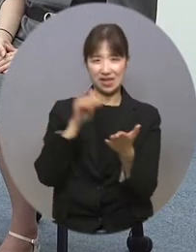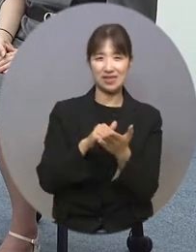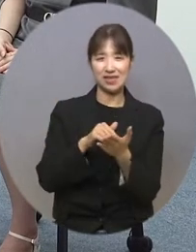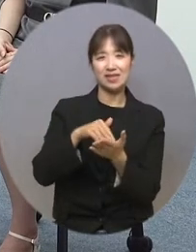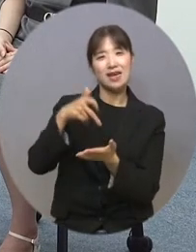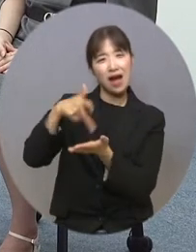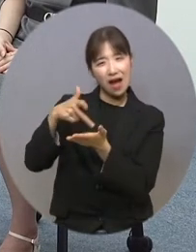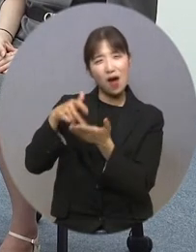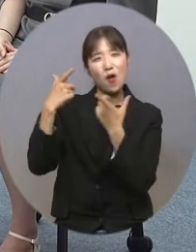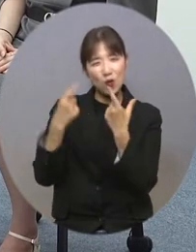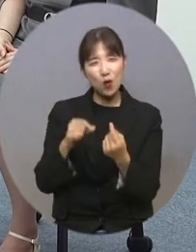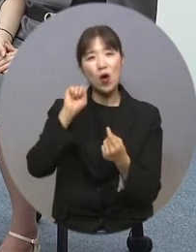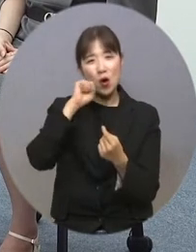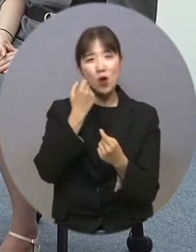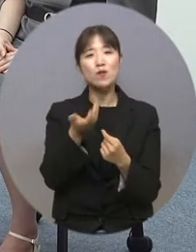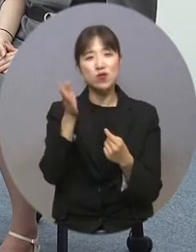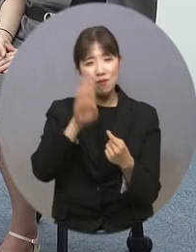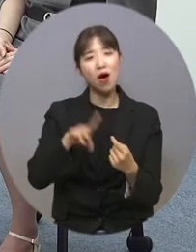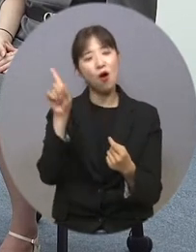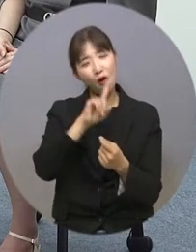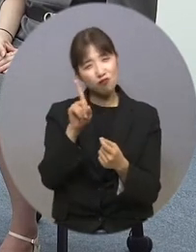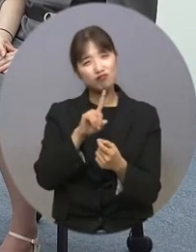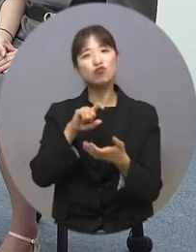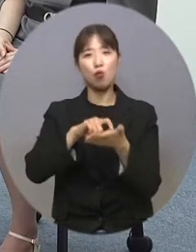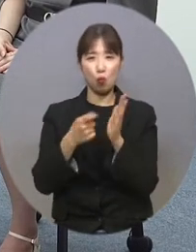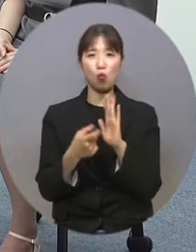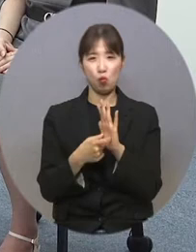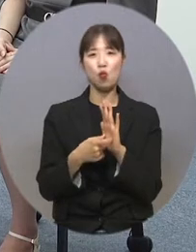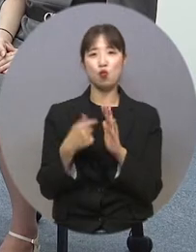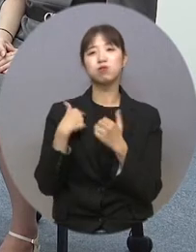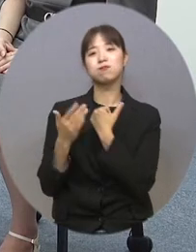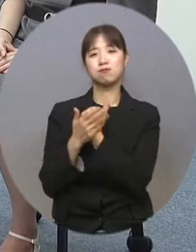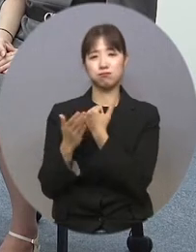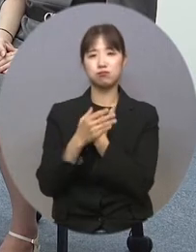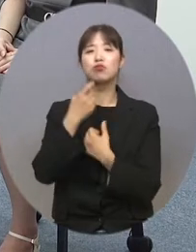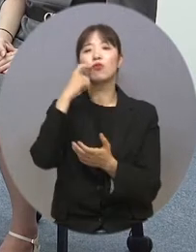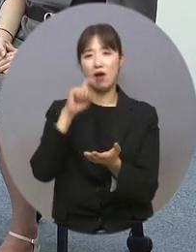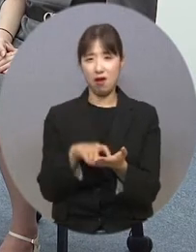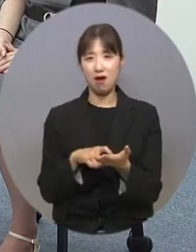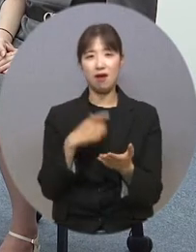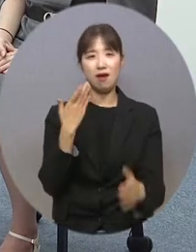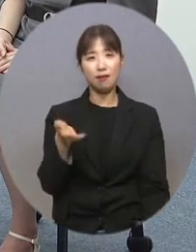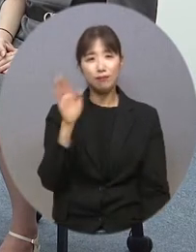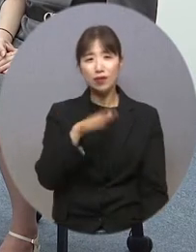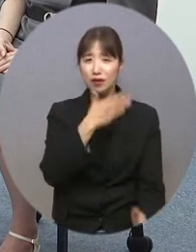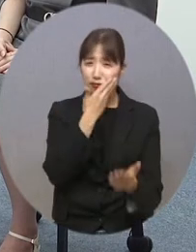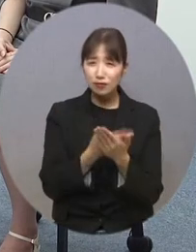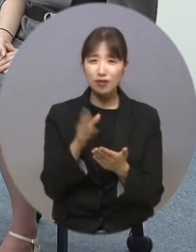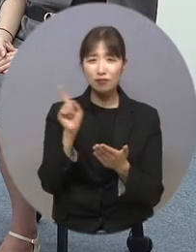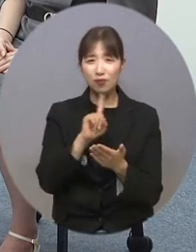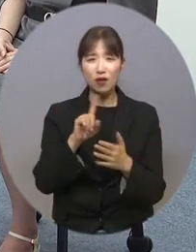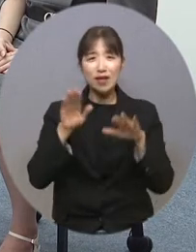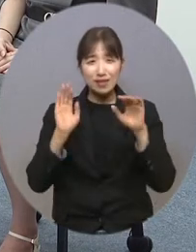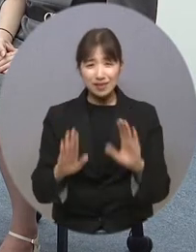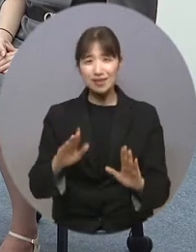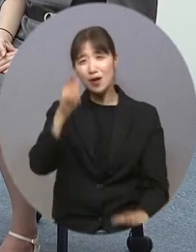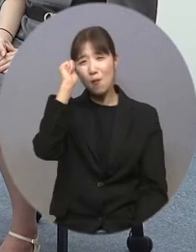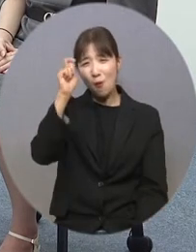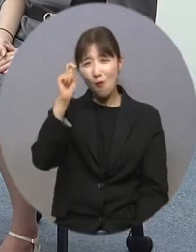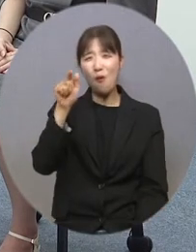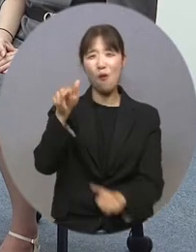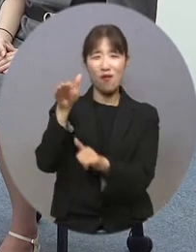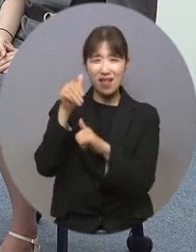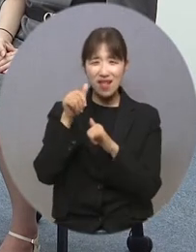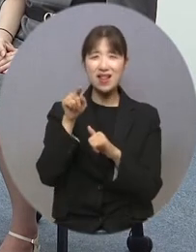커서 오나 이런것 처럼 해주지는 않지만 애가 어느정도는 잘 보장이 되서 글 타는건 데 중요한 건 지금 거의 이제 쿨링 씨는